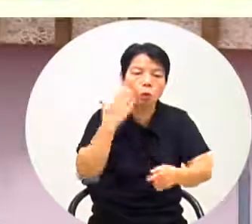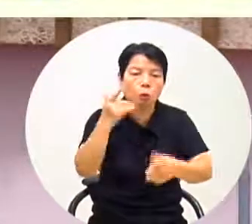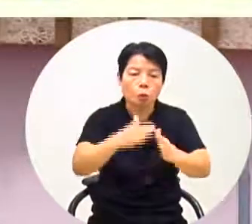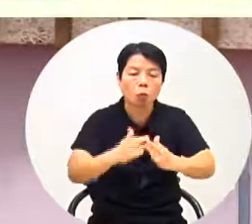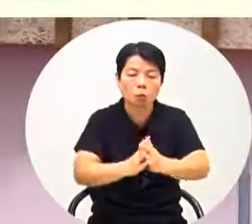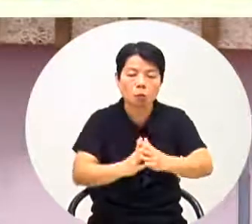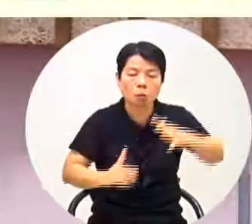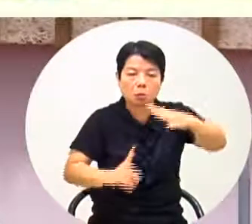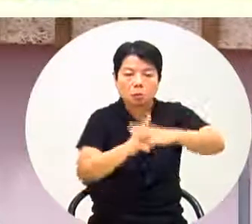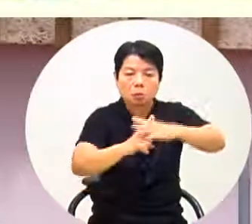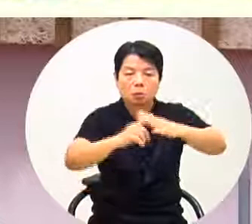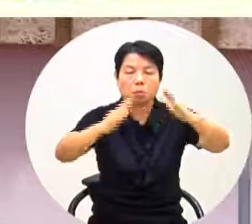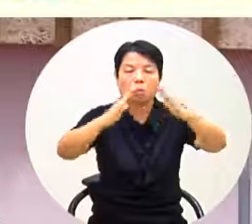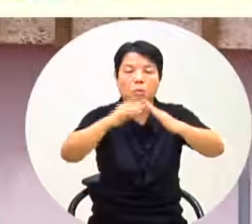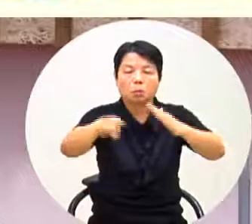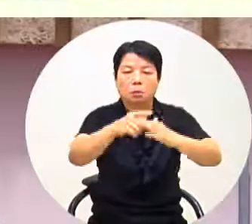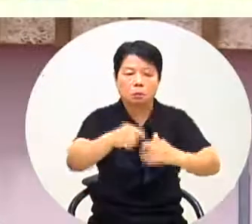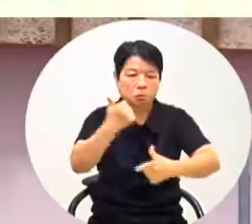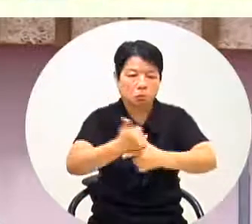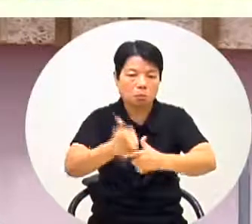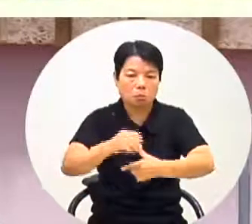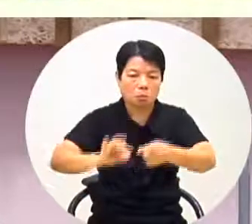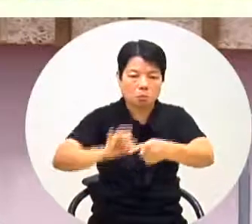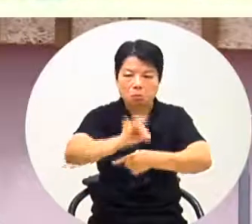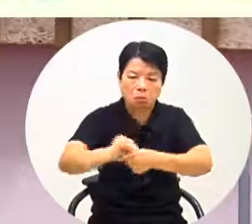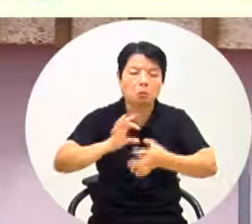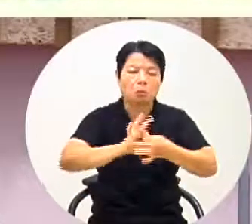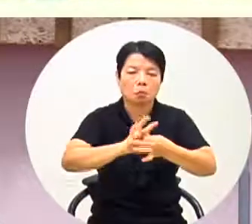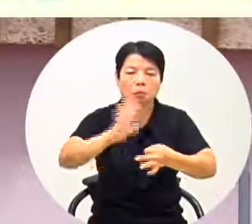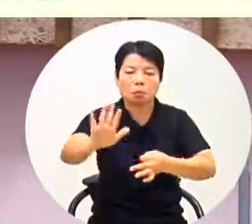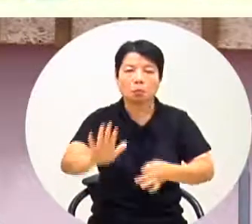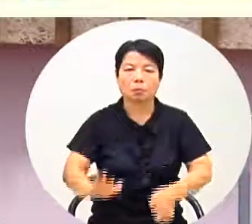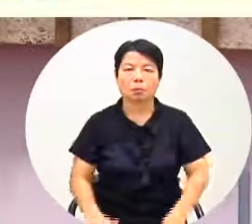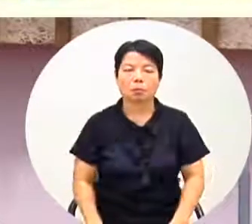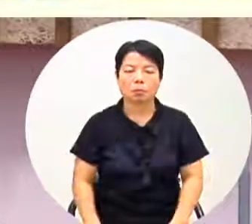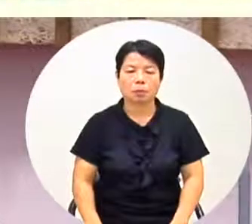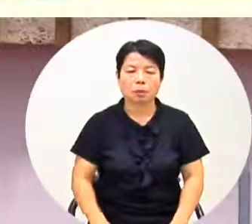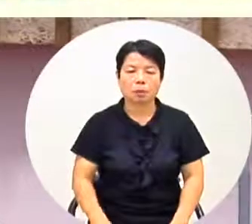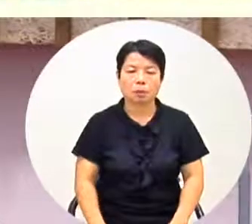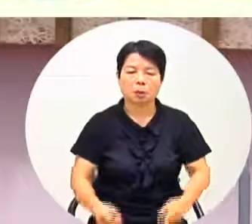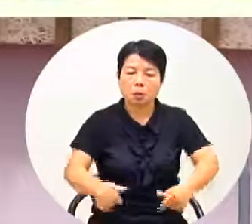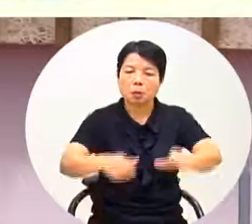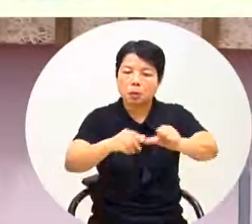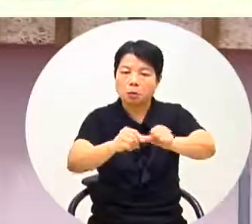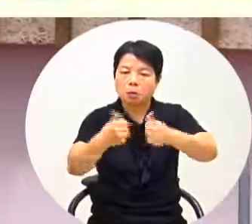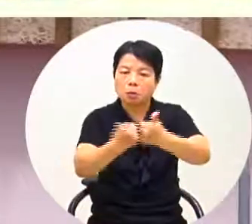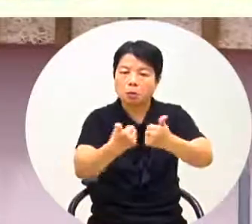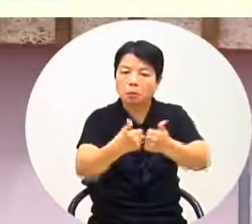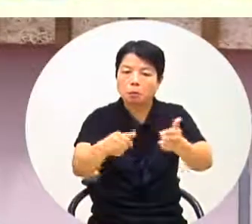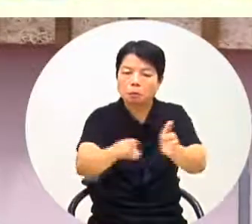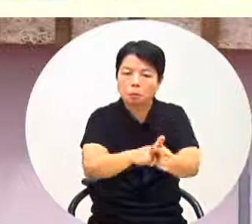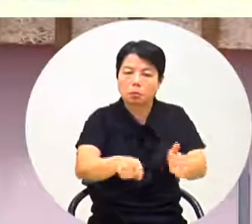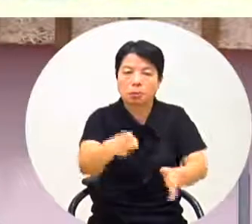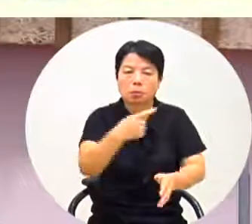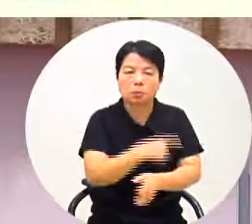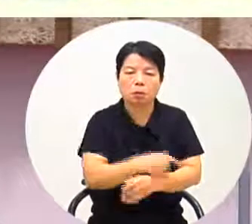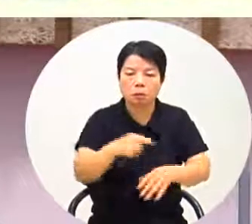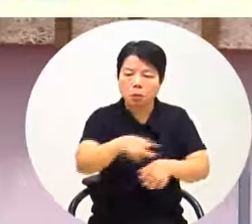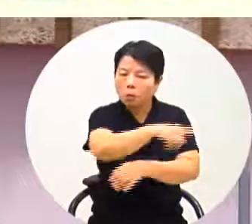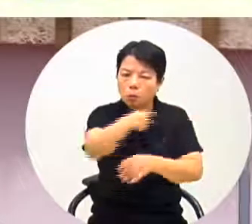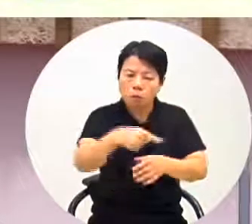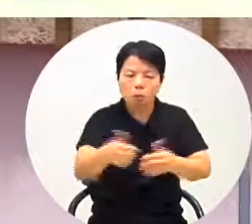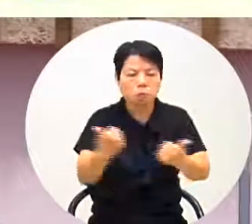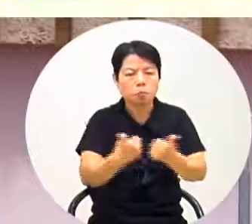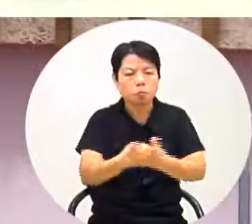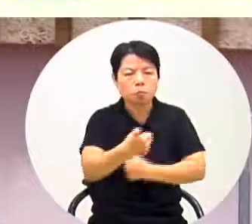候，这个跟建蔽率就有关系了。于是呢，在上个会期议会所有的议员都在讨论，是不是